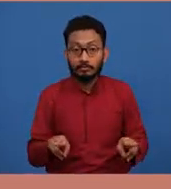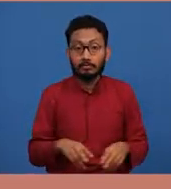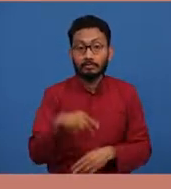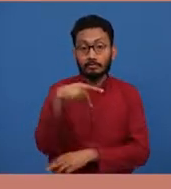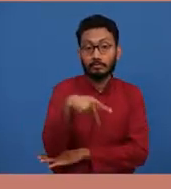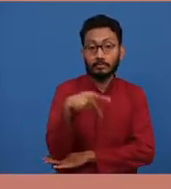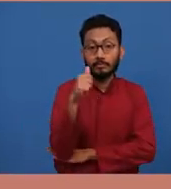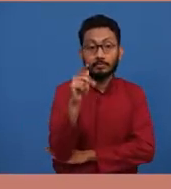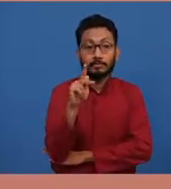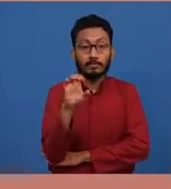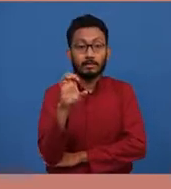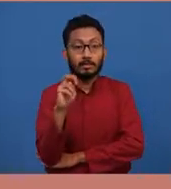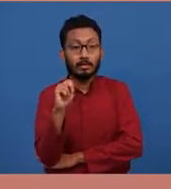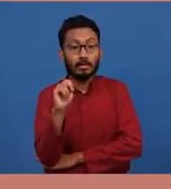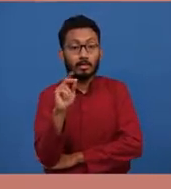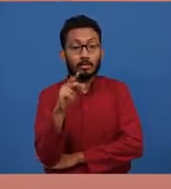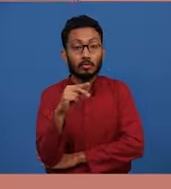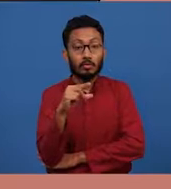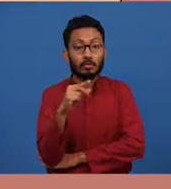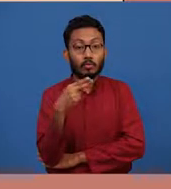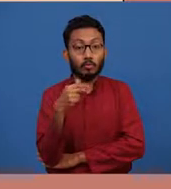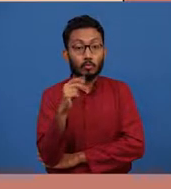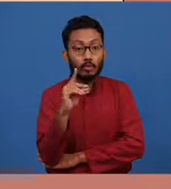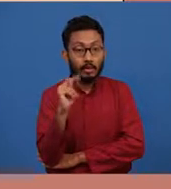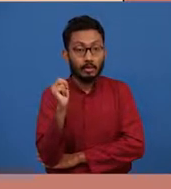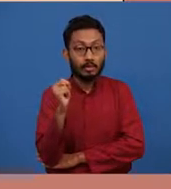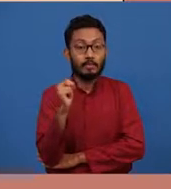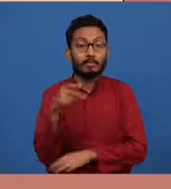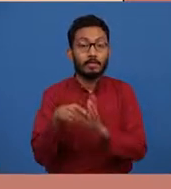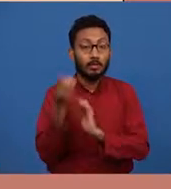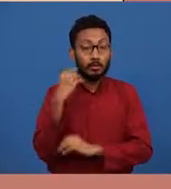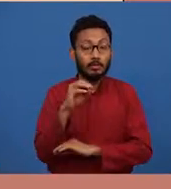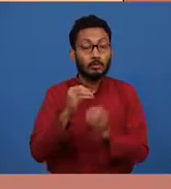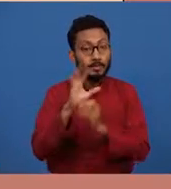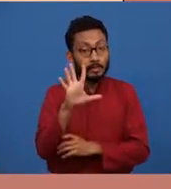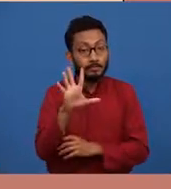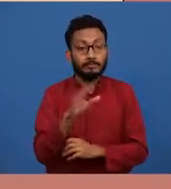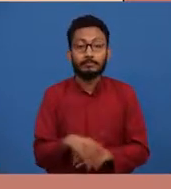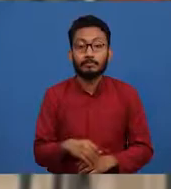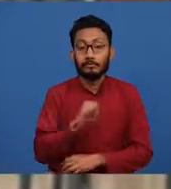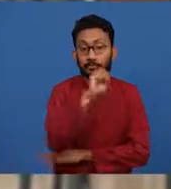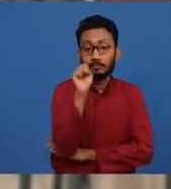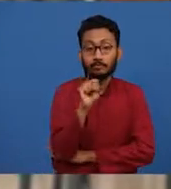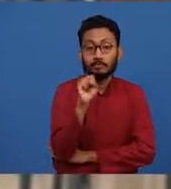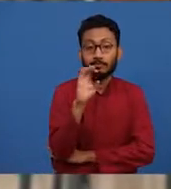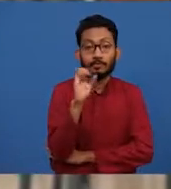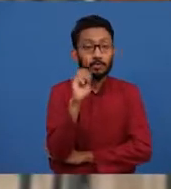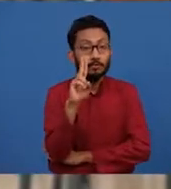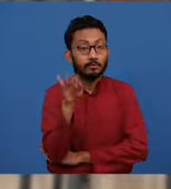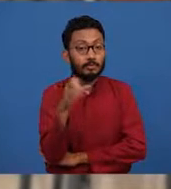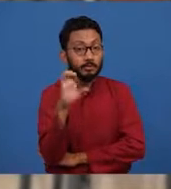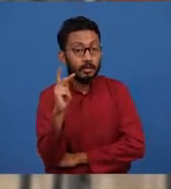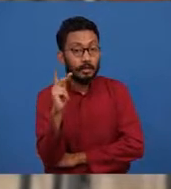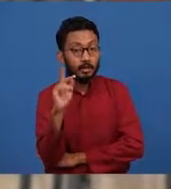dan pentafsiran. Dan yang kelima, lebih bersifat subjektif.